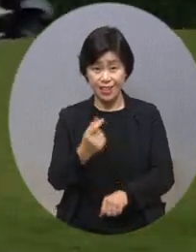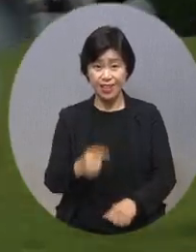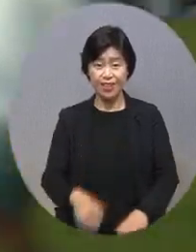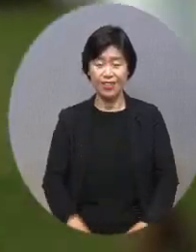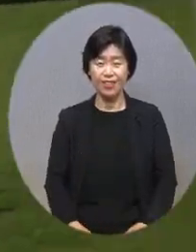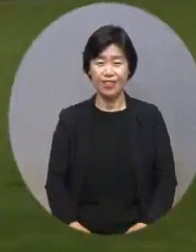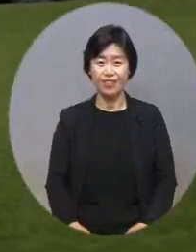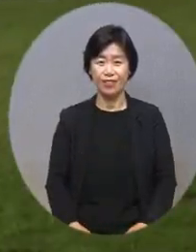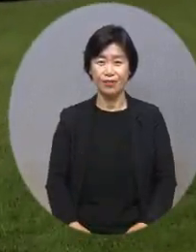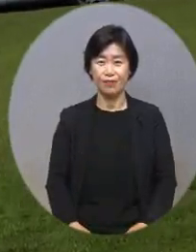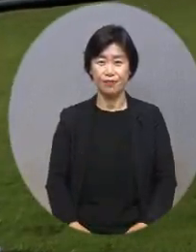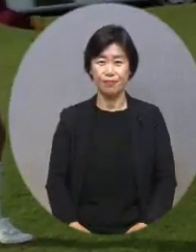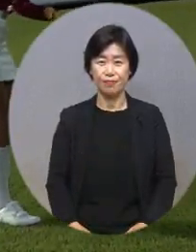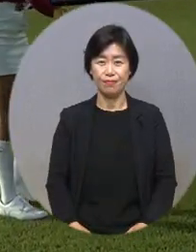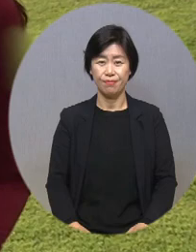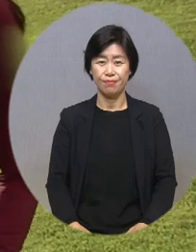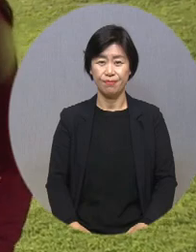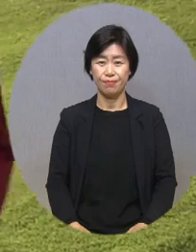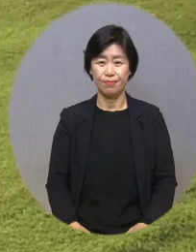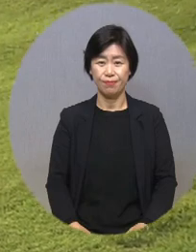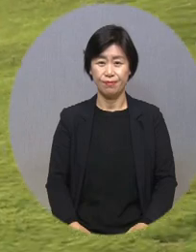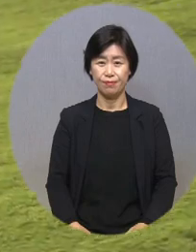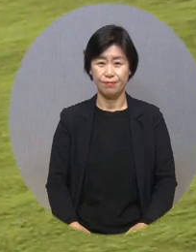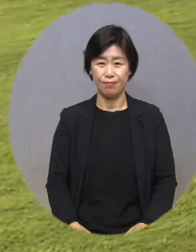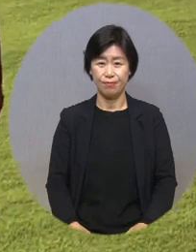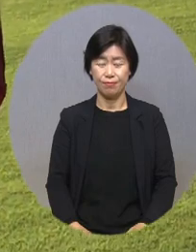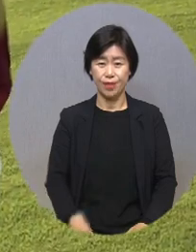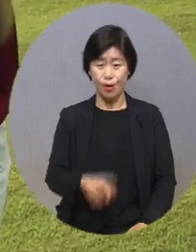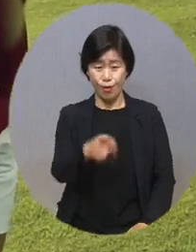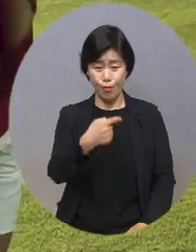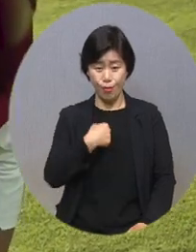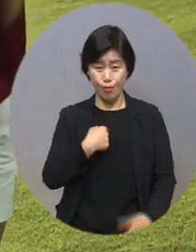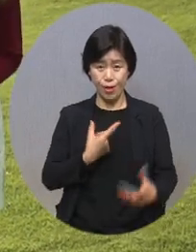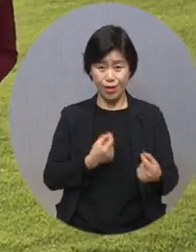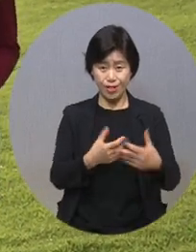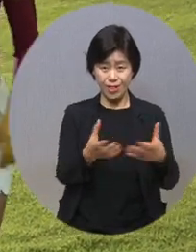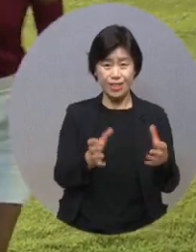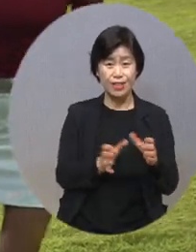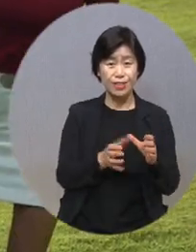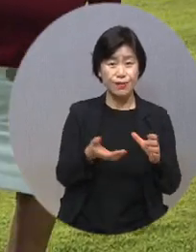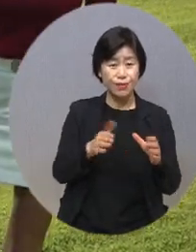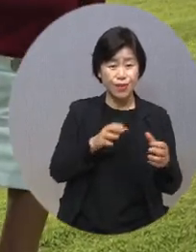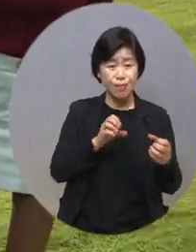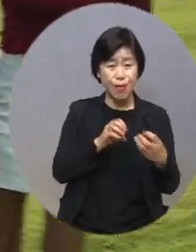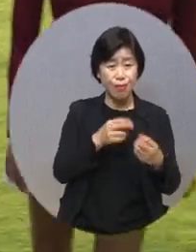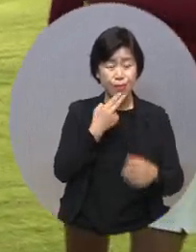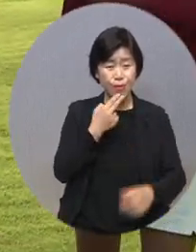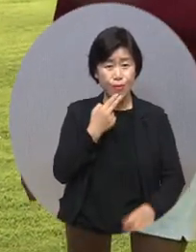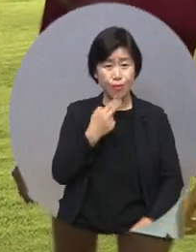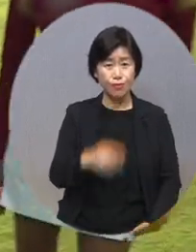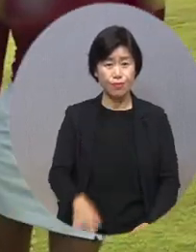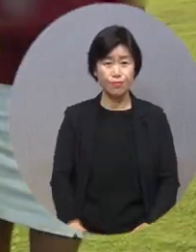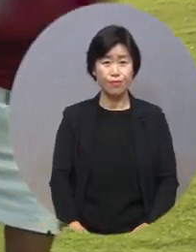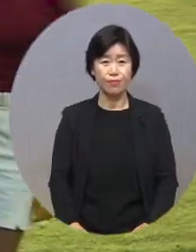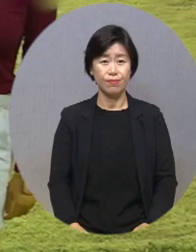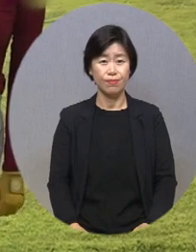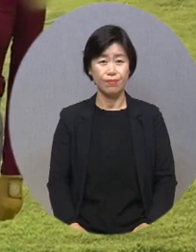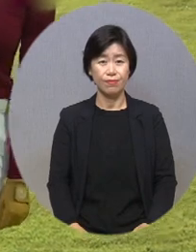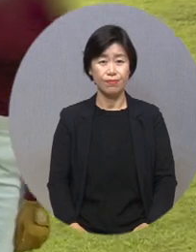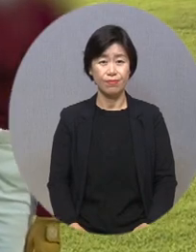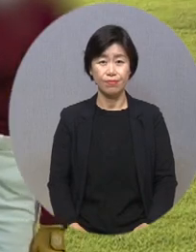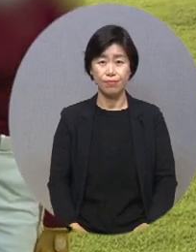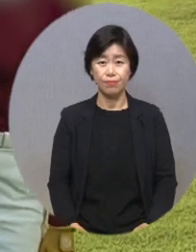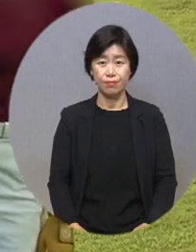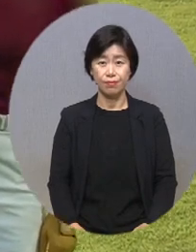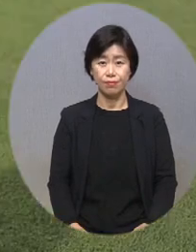안 해. 그래. 오빠가 나한테 상의 한마디 없이. 잘했잖아. 연아야, 진짜 IP 저 깃발